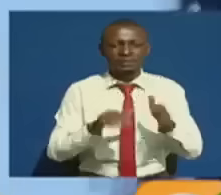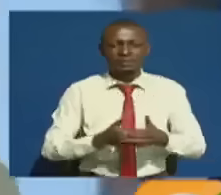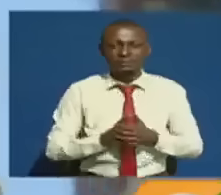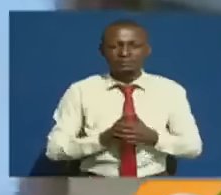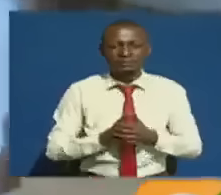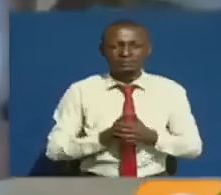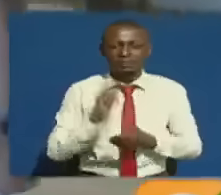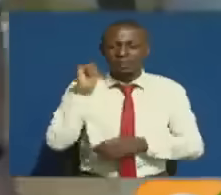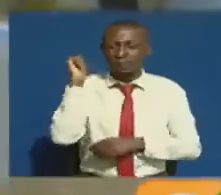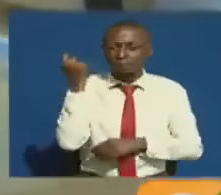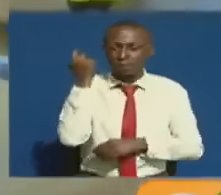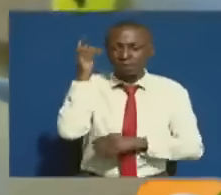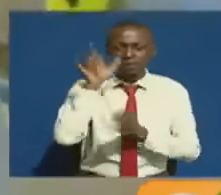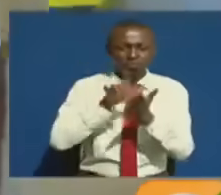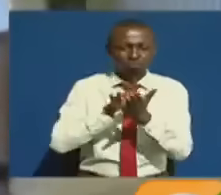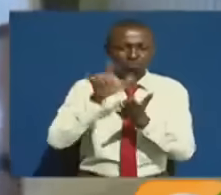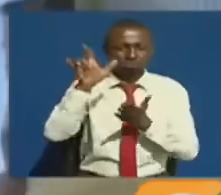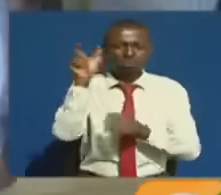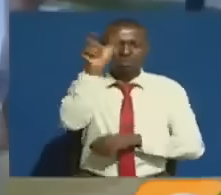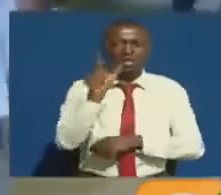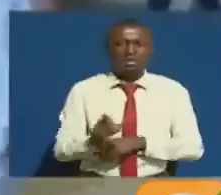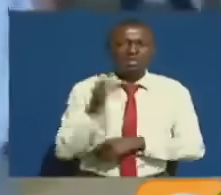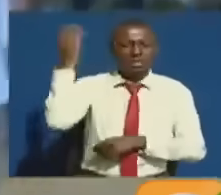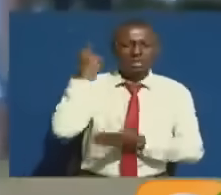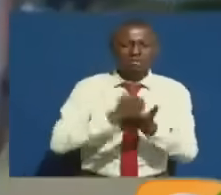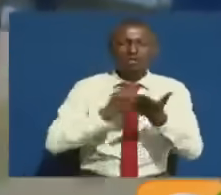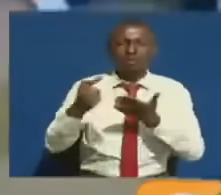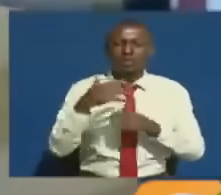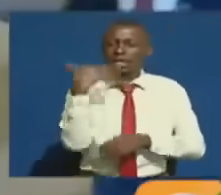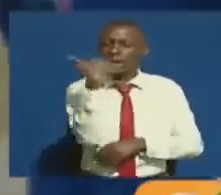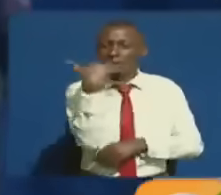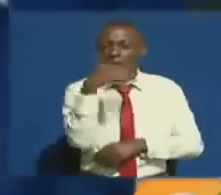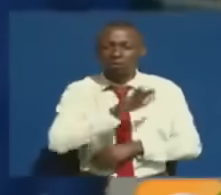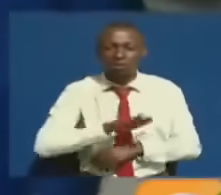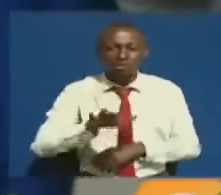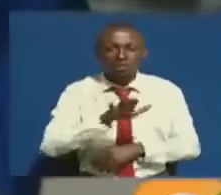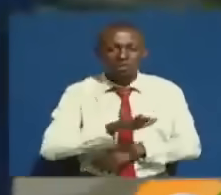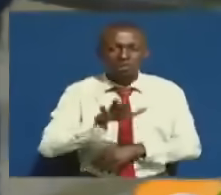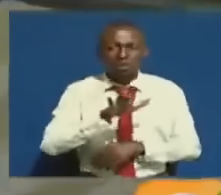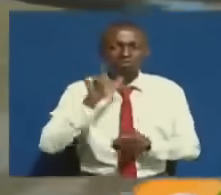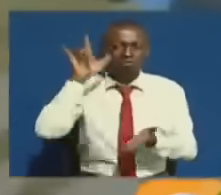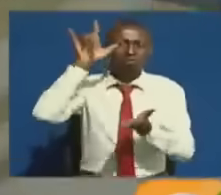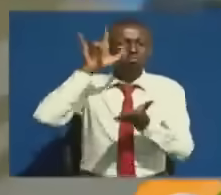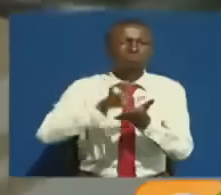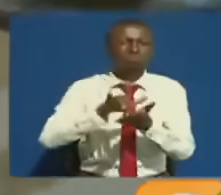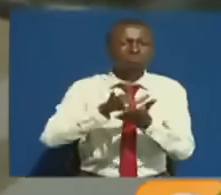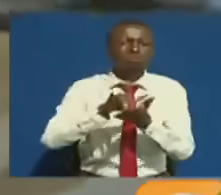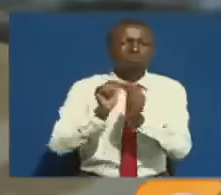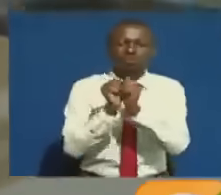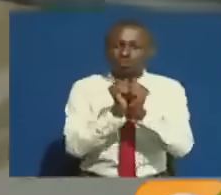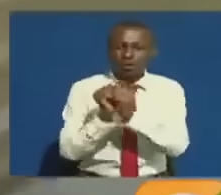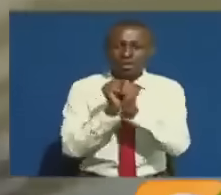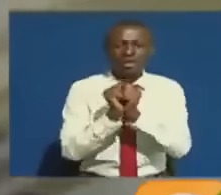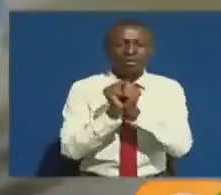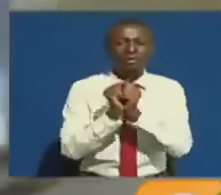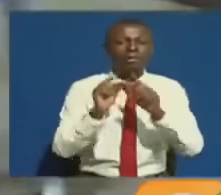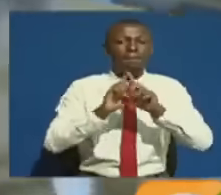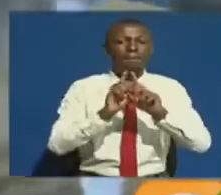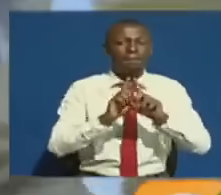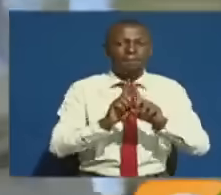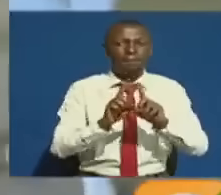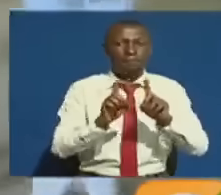Wakati rais akiondoka kwenda Italia wiki iliyopita, Gachagua alikuwa katika uwanja wa ndege kumshindikiza, lakini alionekana